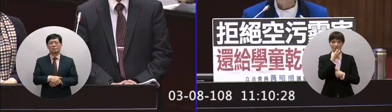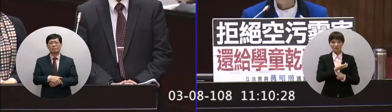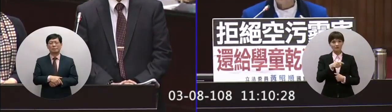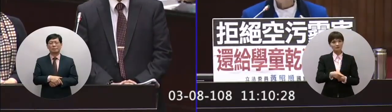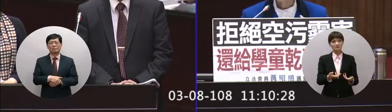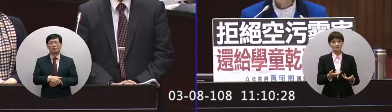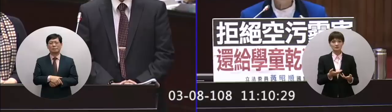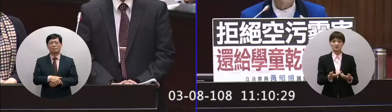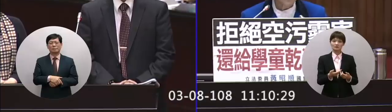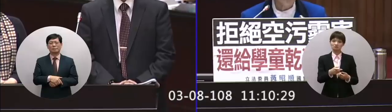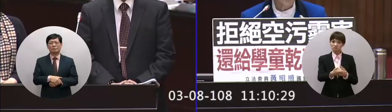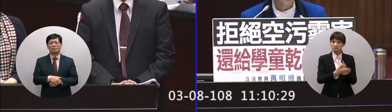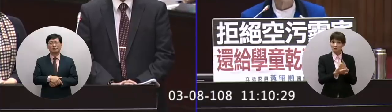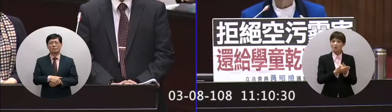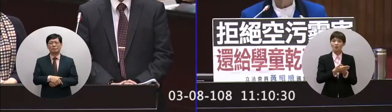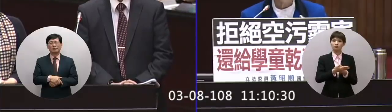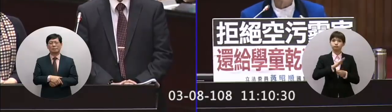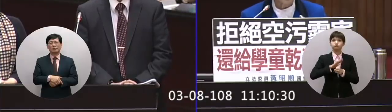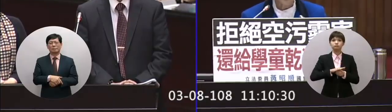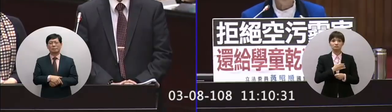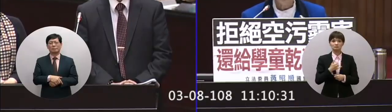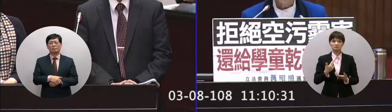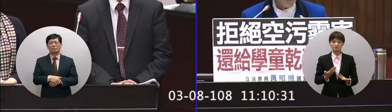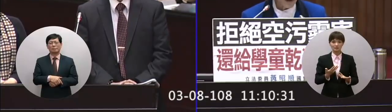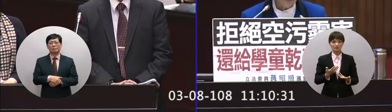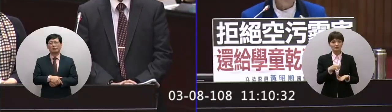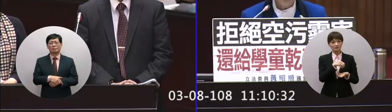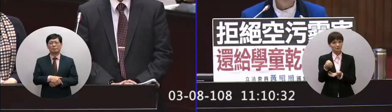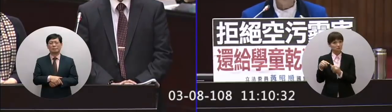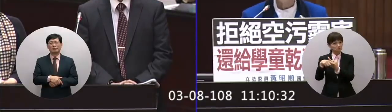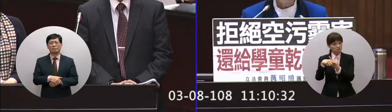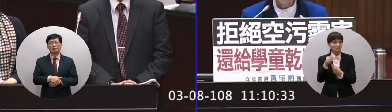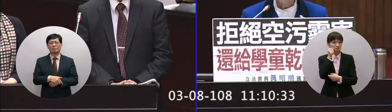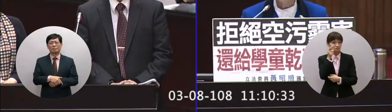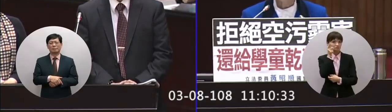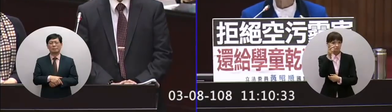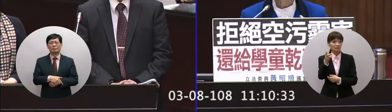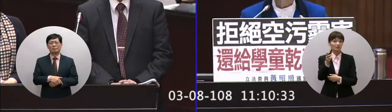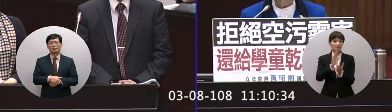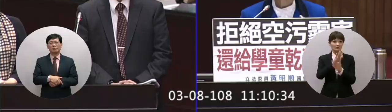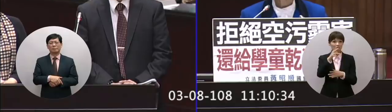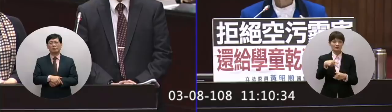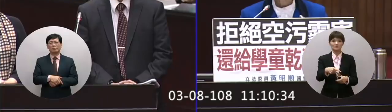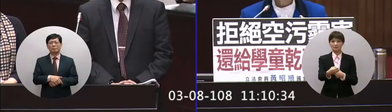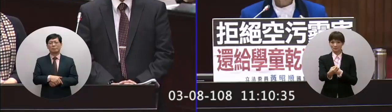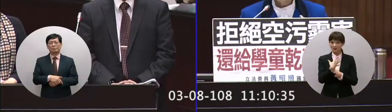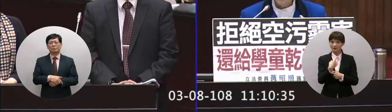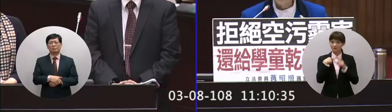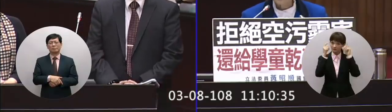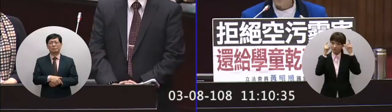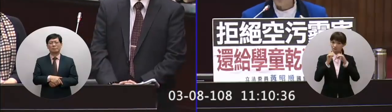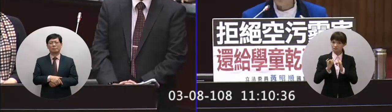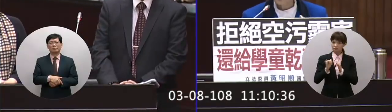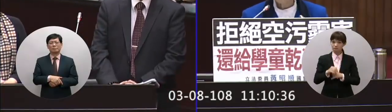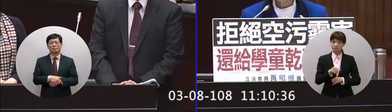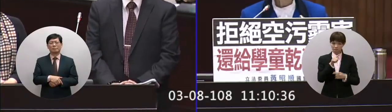可以？你可不可以带回去？然后几个月，不管一个月、两个月，告诉我们高雄人，你